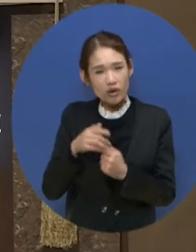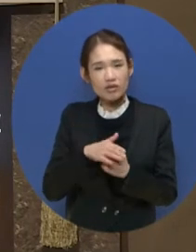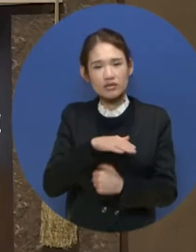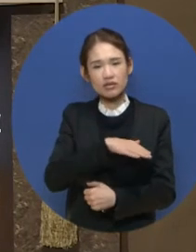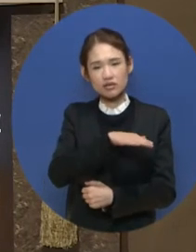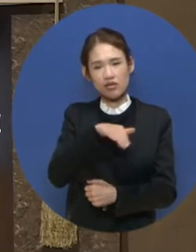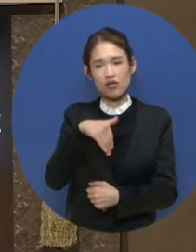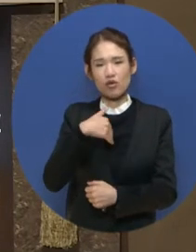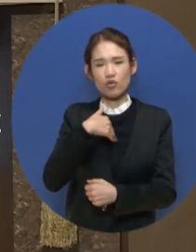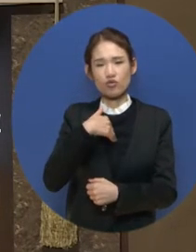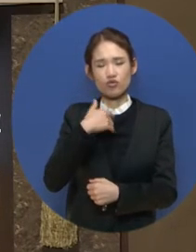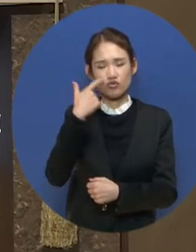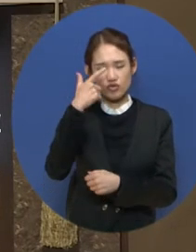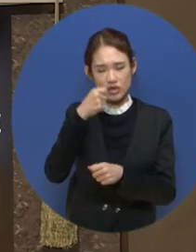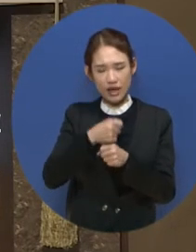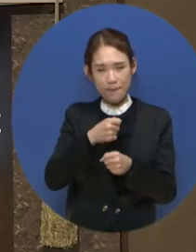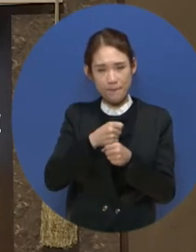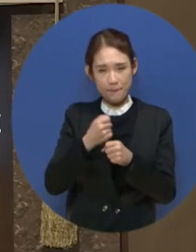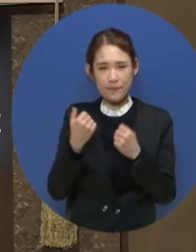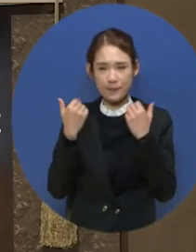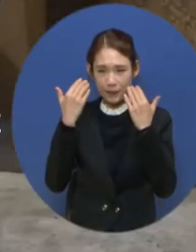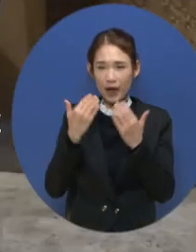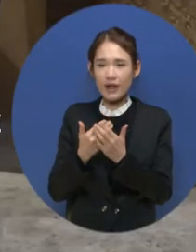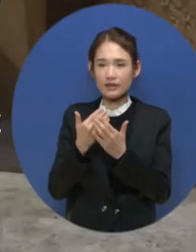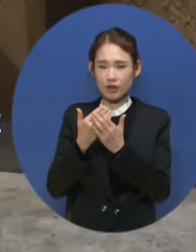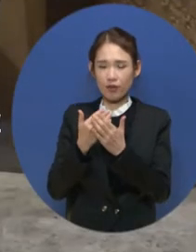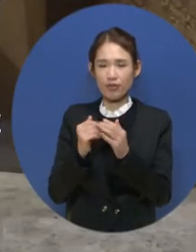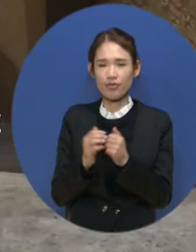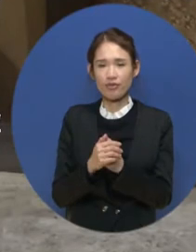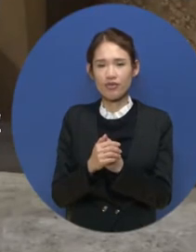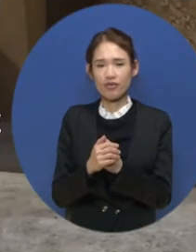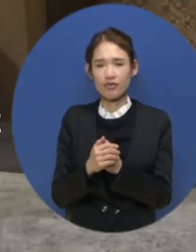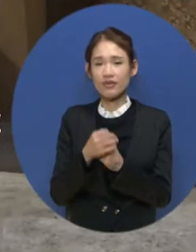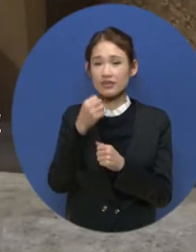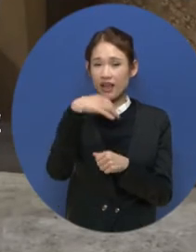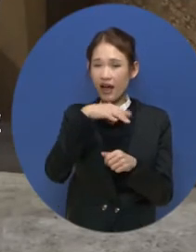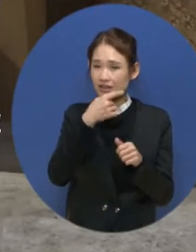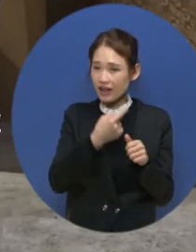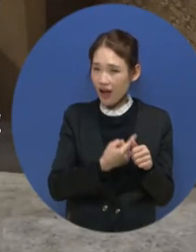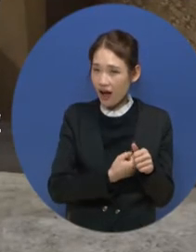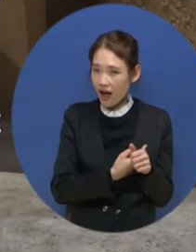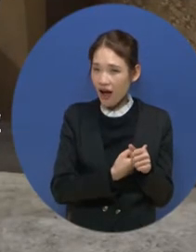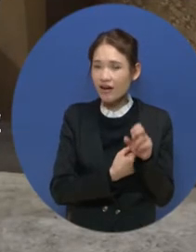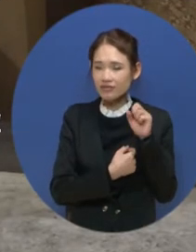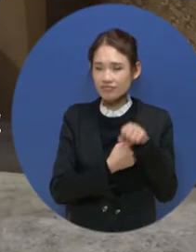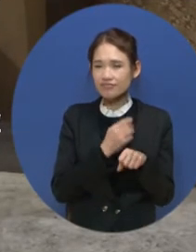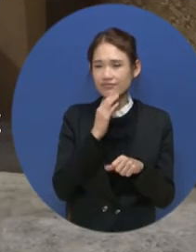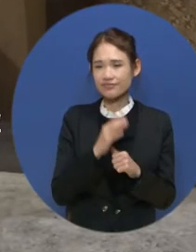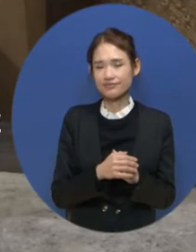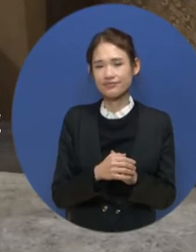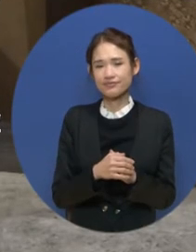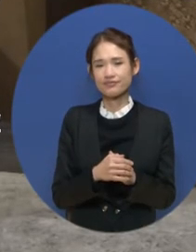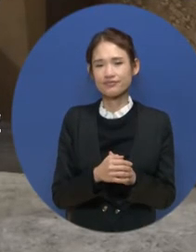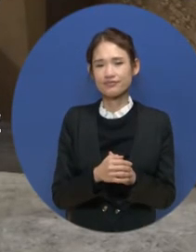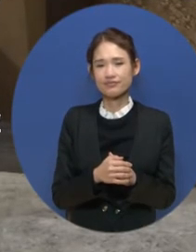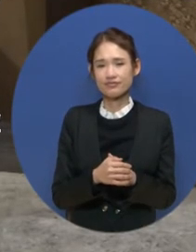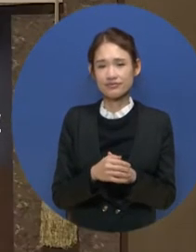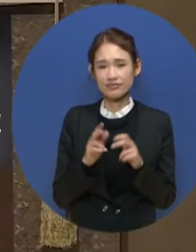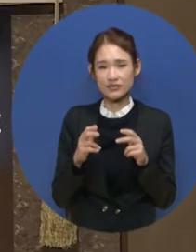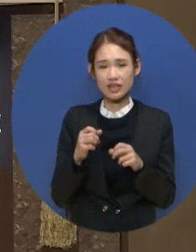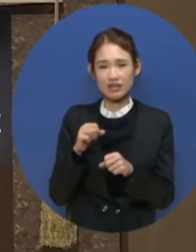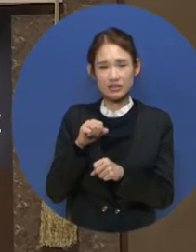그렇게 저희가 이제 발전 하고 됐는데요 자연스럽게 그런 거죠 지금은 이제 그게 이제